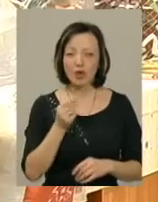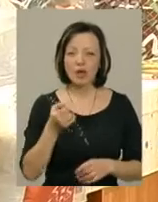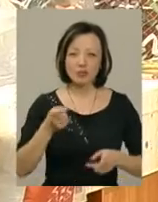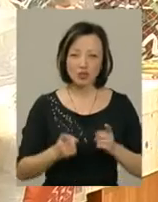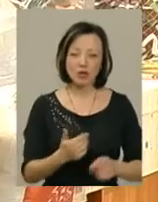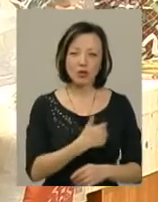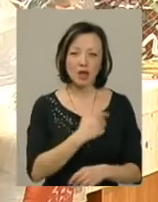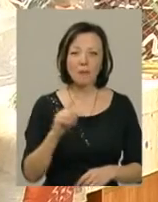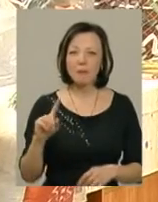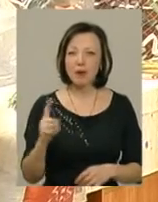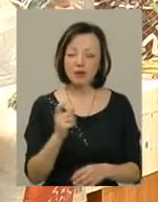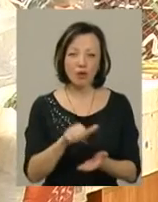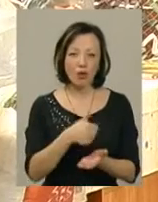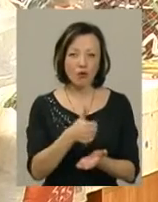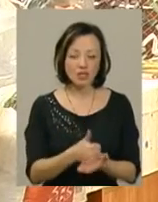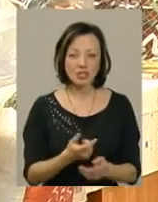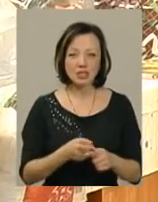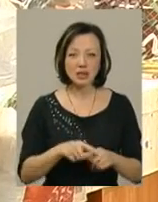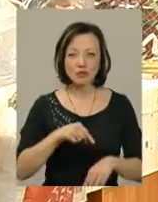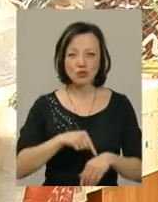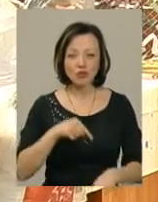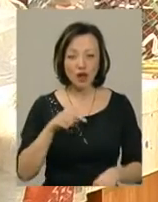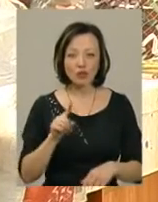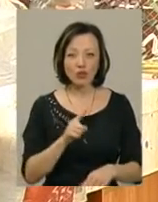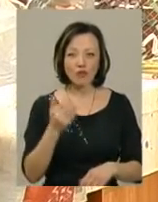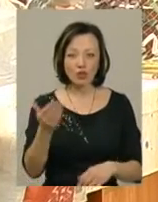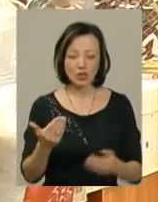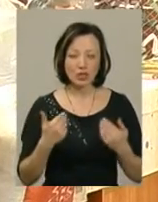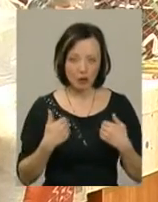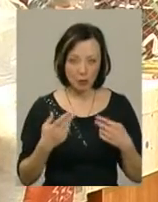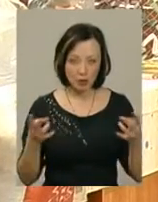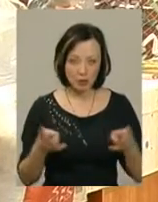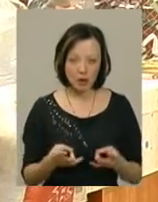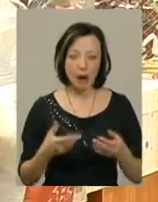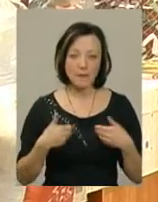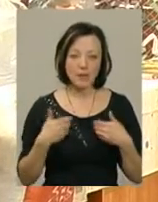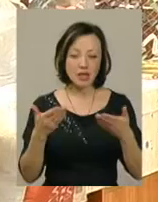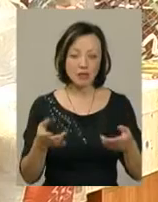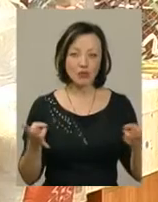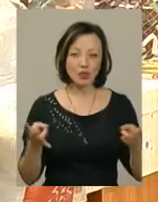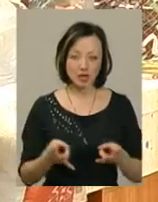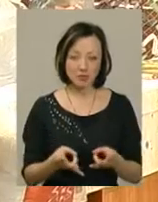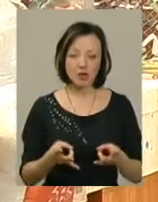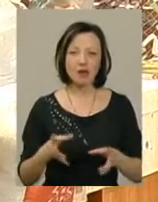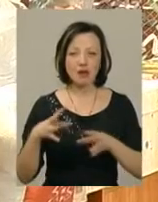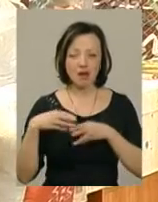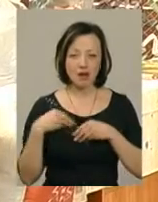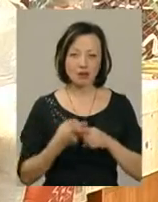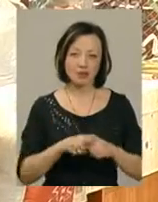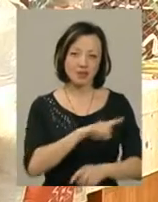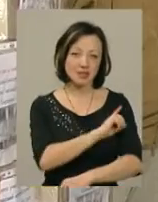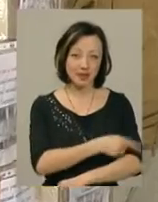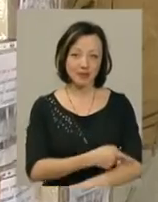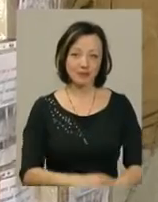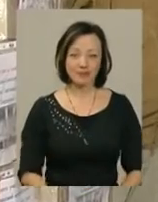звичайно, хочуть найперше, найголовніше – це відчувати про те, що вони нам потрібні, а ми їм потрібні і що ми разом –